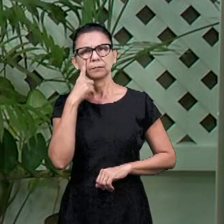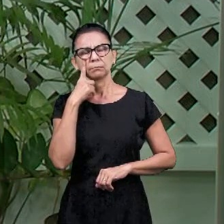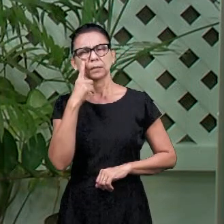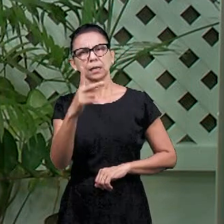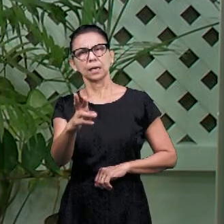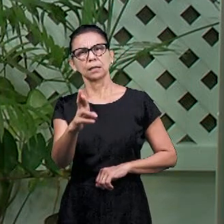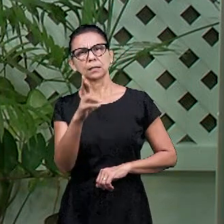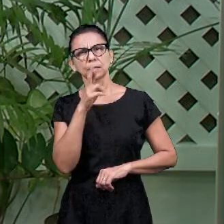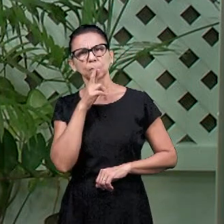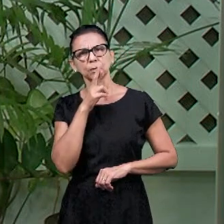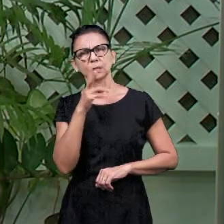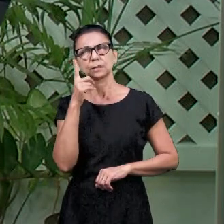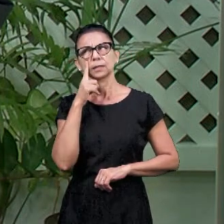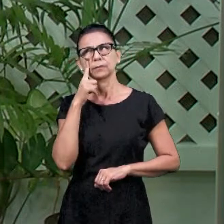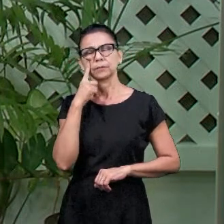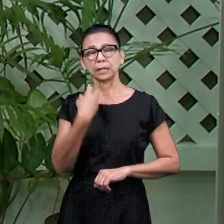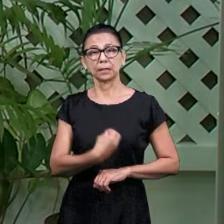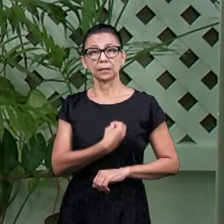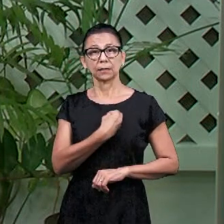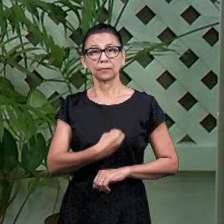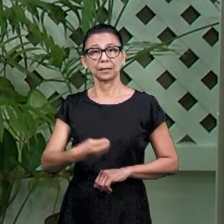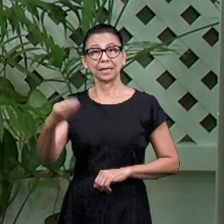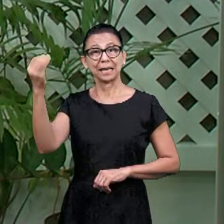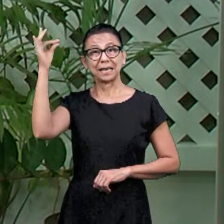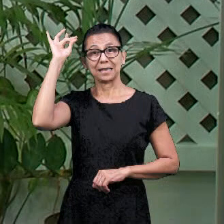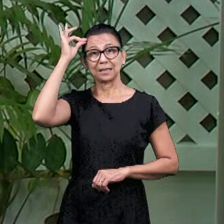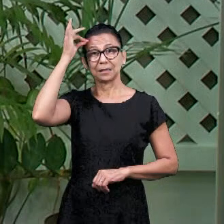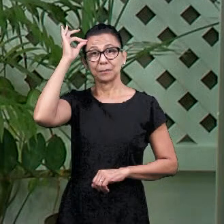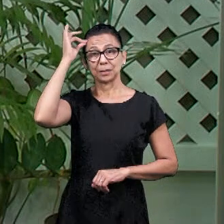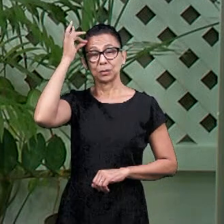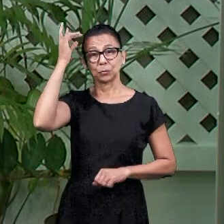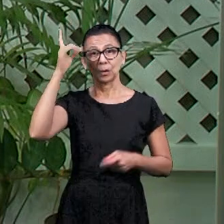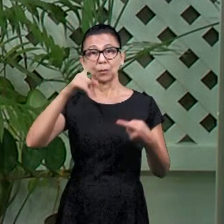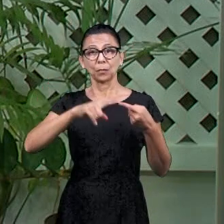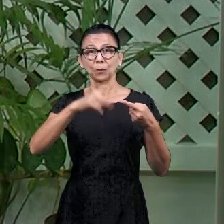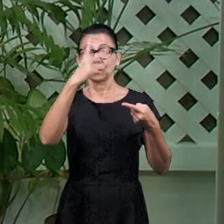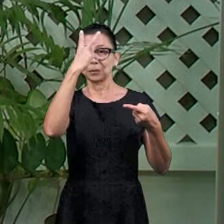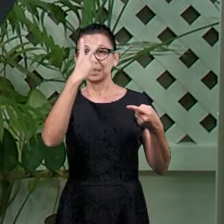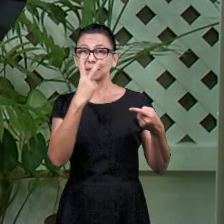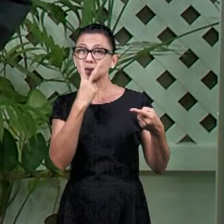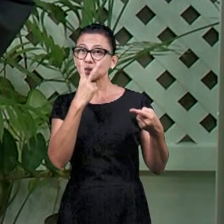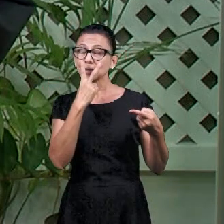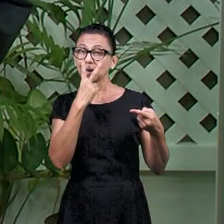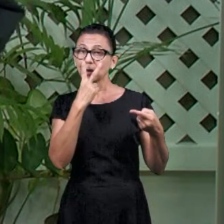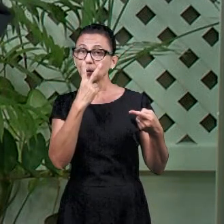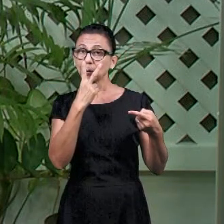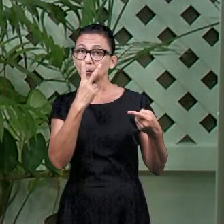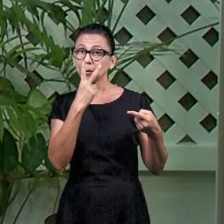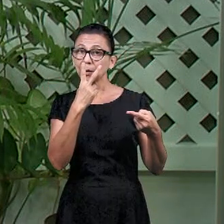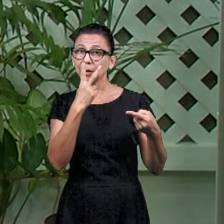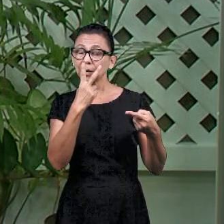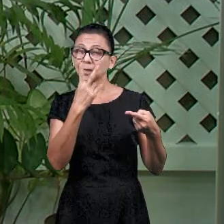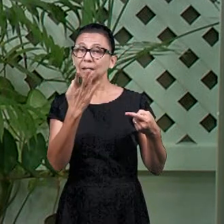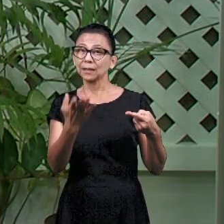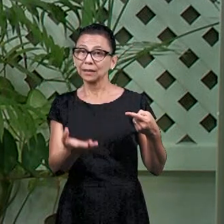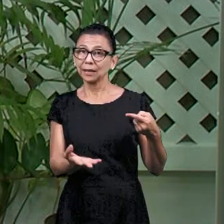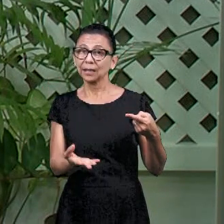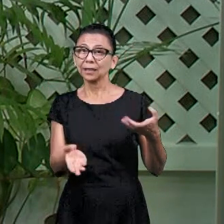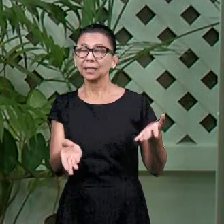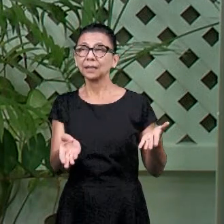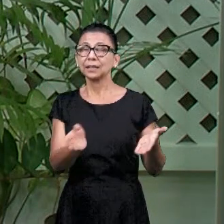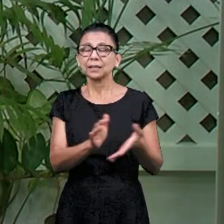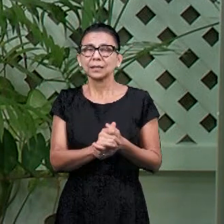l'aumône. Mais quand on va appliquer cela, on va voir dans la vie spirituelle, on voit que l'aveugle est celui